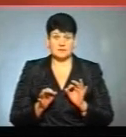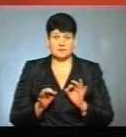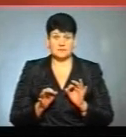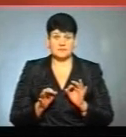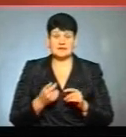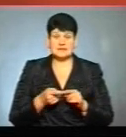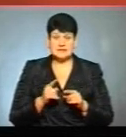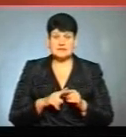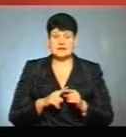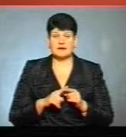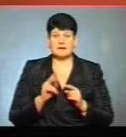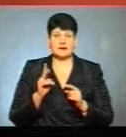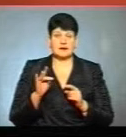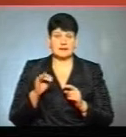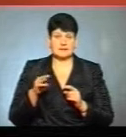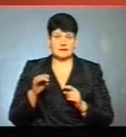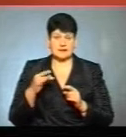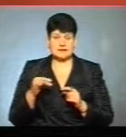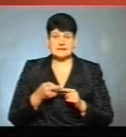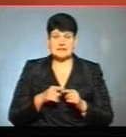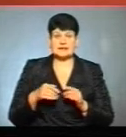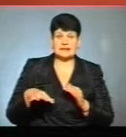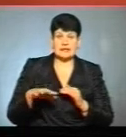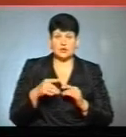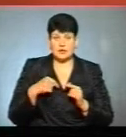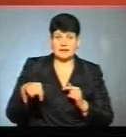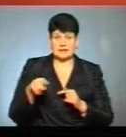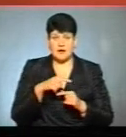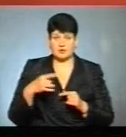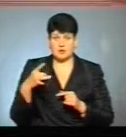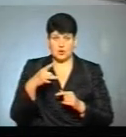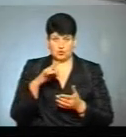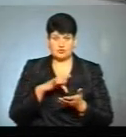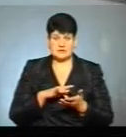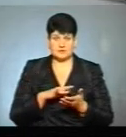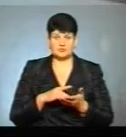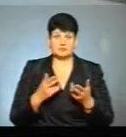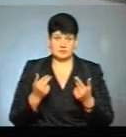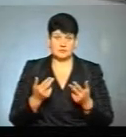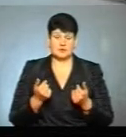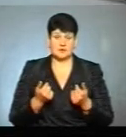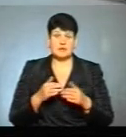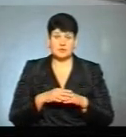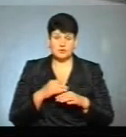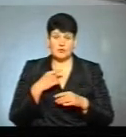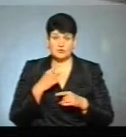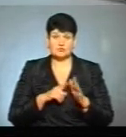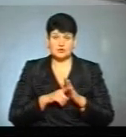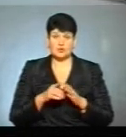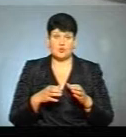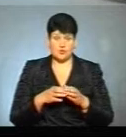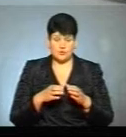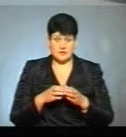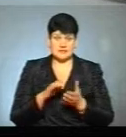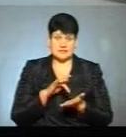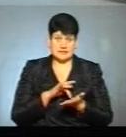це критерій один, це територія навколо районного центру. Центру, так. І методика так і каже. Спочатку громади визнаються,